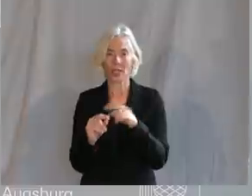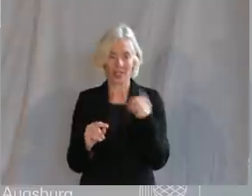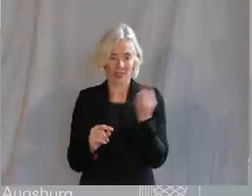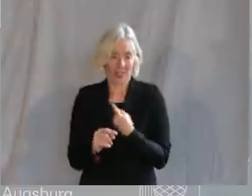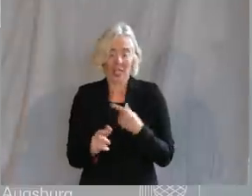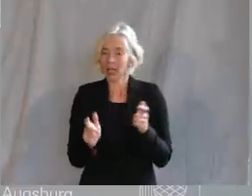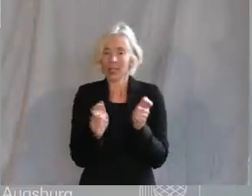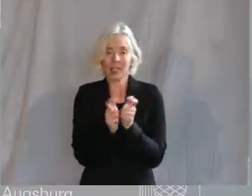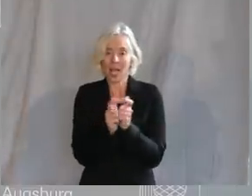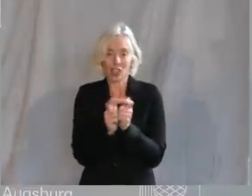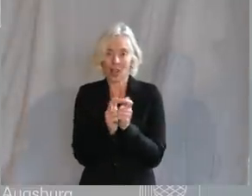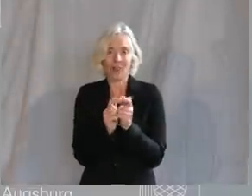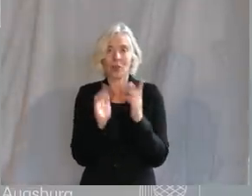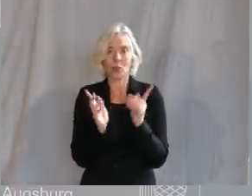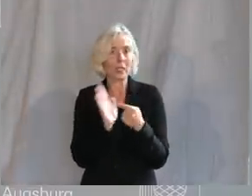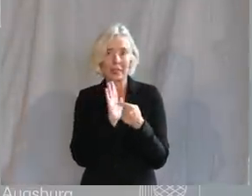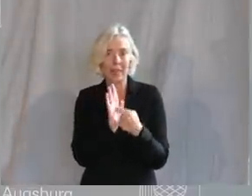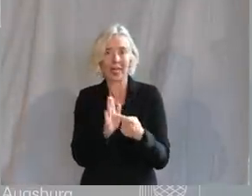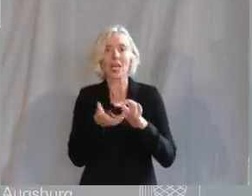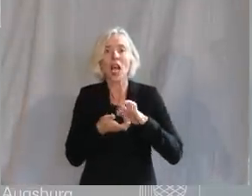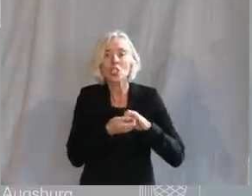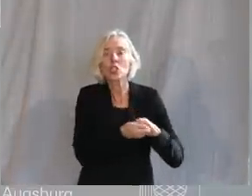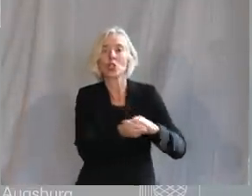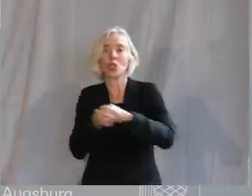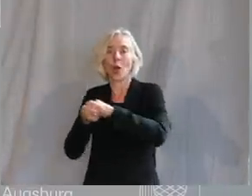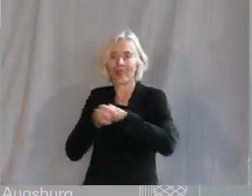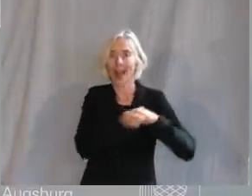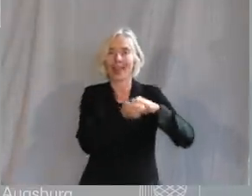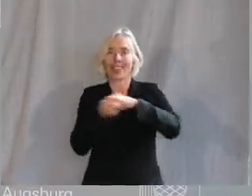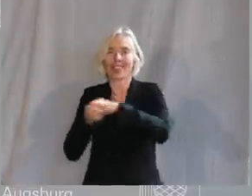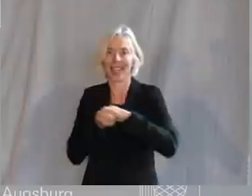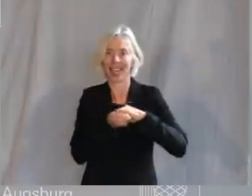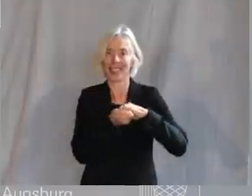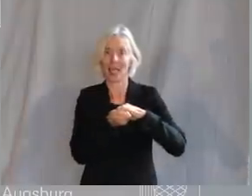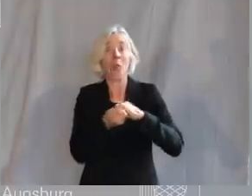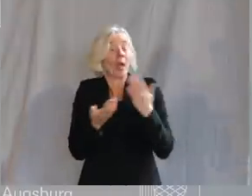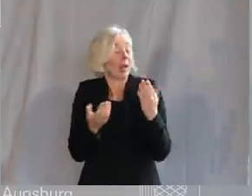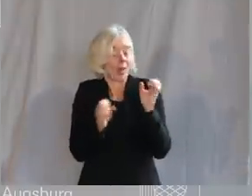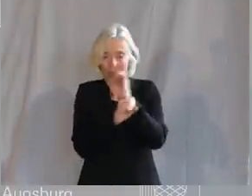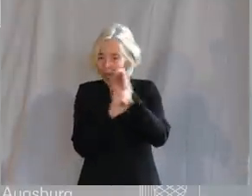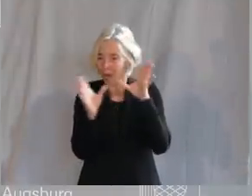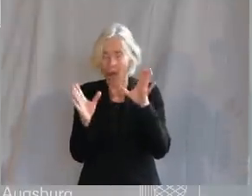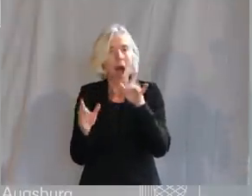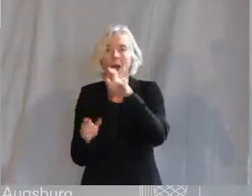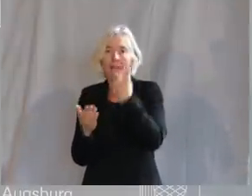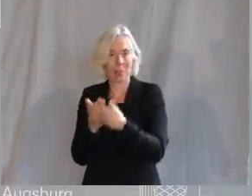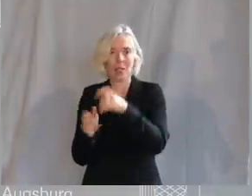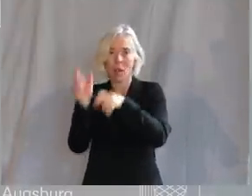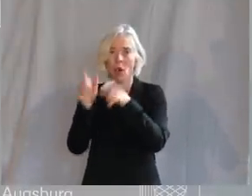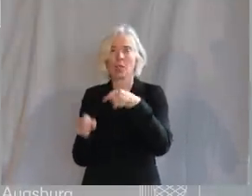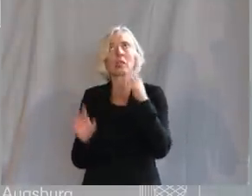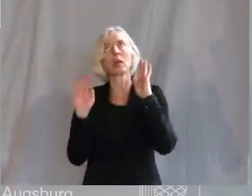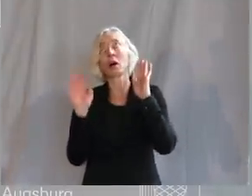geben. Und ich habe für jeden Verständnis, der sagt, er hat auf diese Pandemie keine Lust mehr. Das geht mir nicht anders, das geht